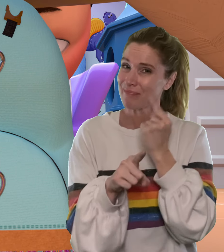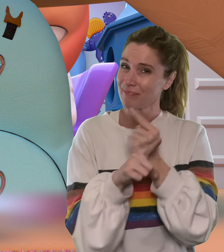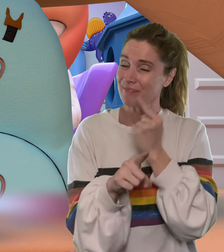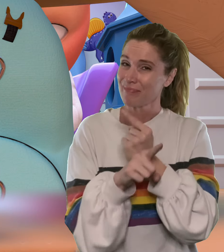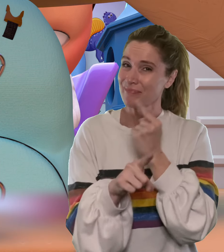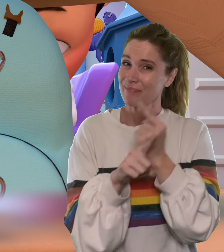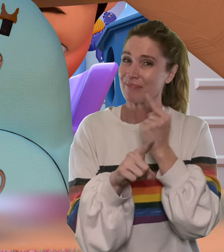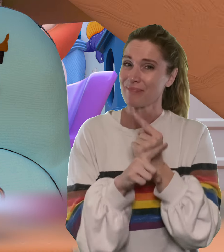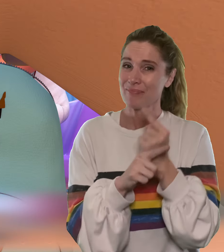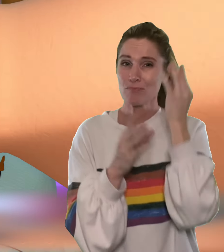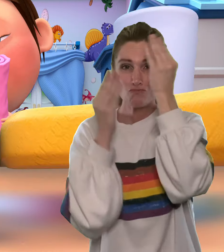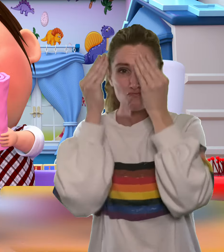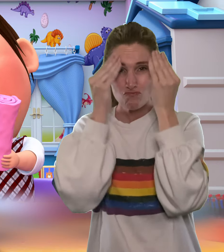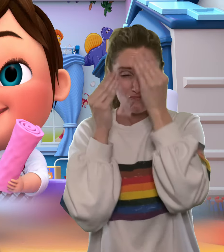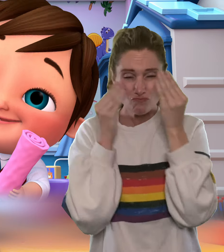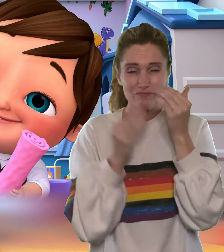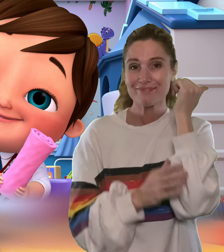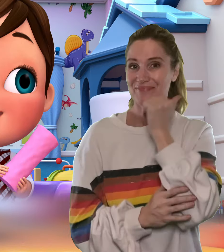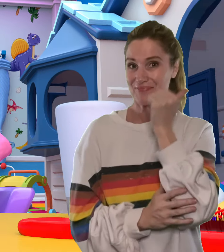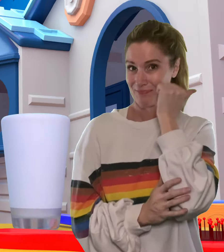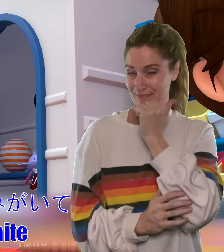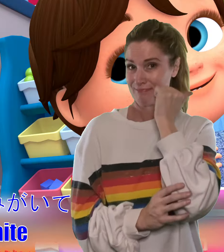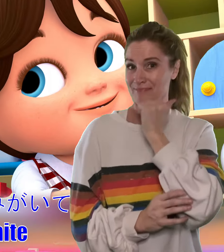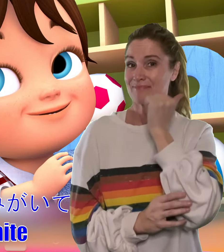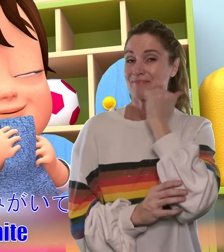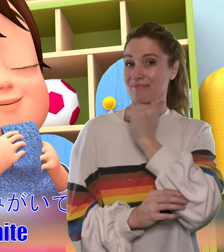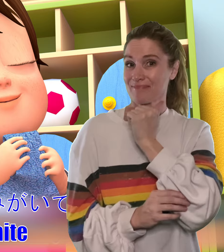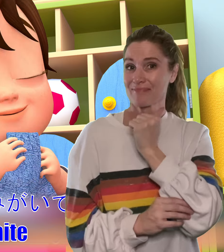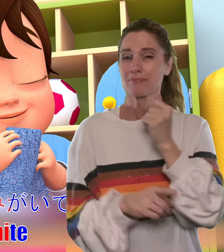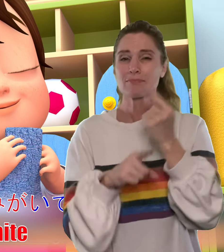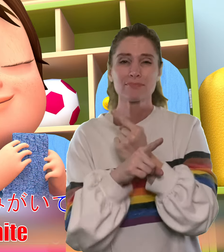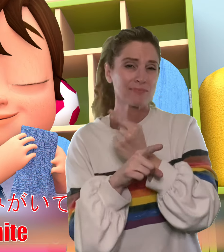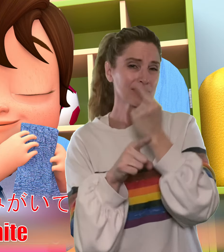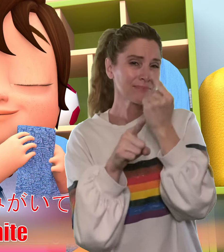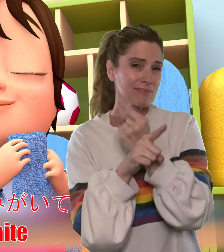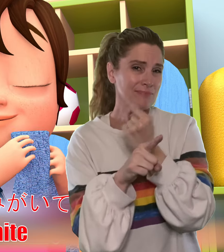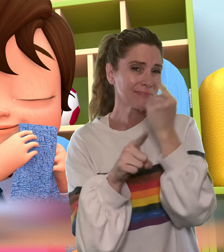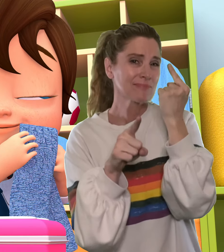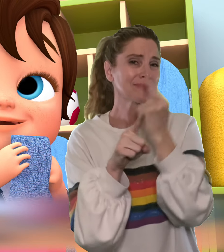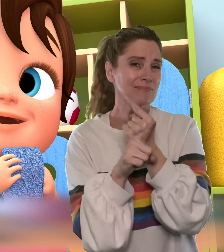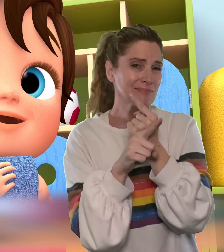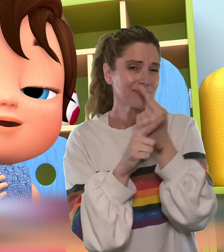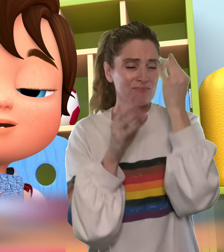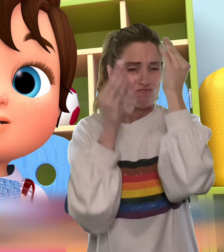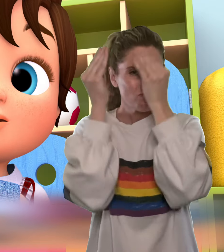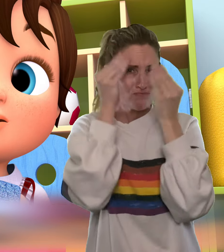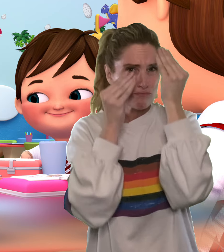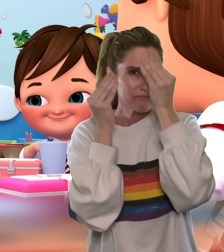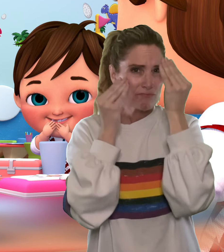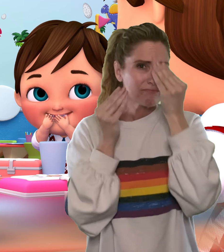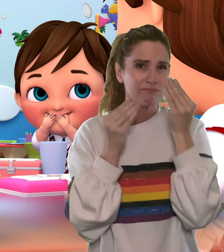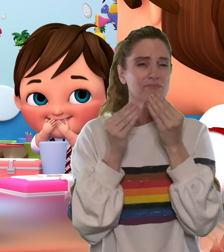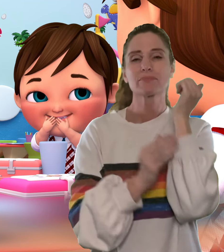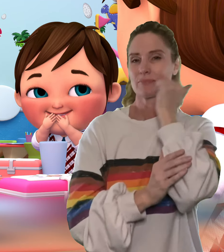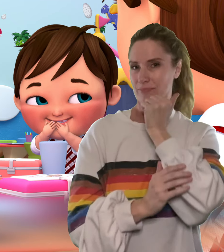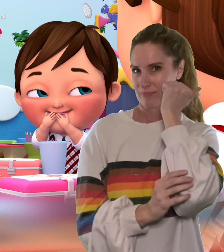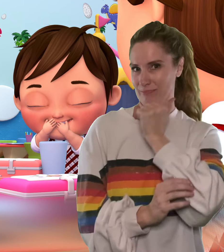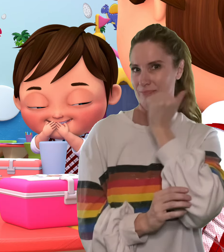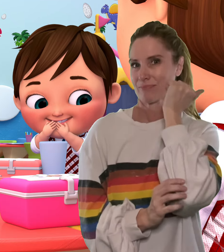て毎日ねちゃんとちゃんと洗って毎日